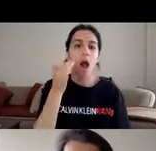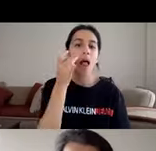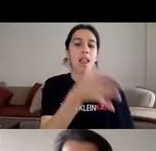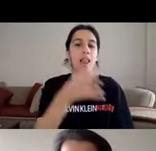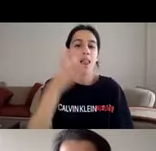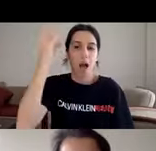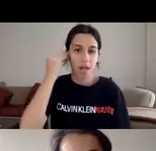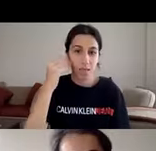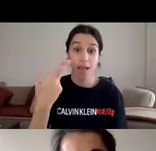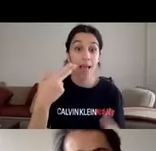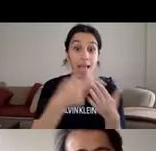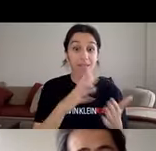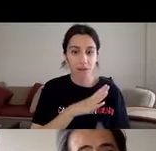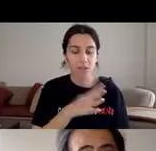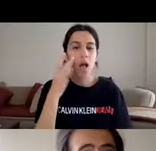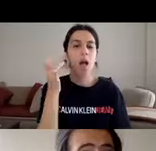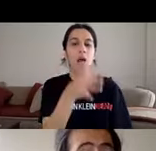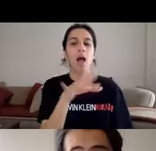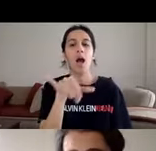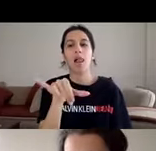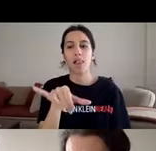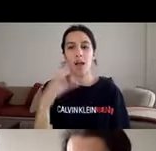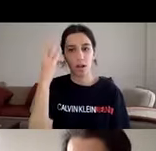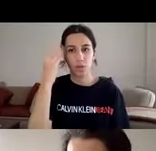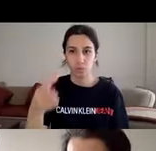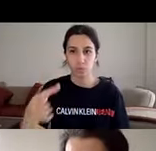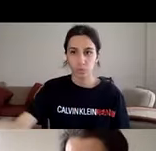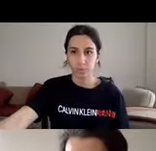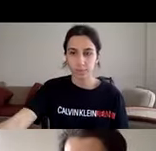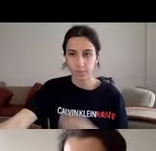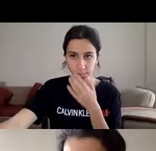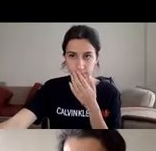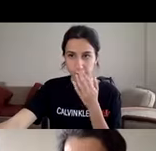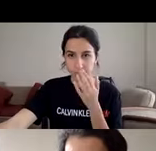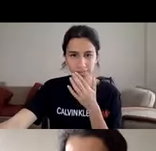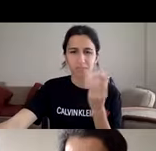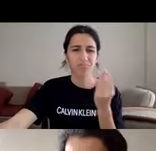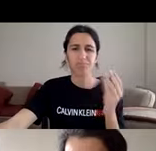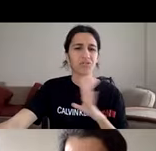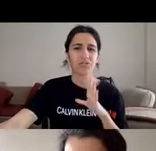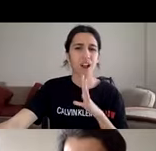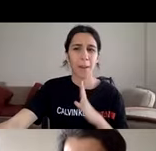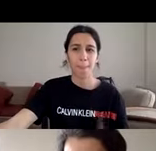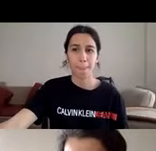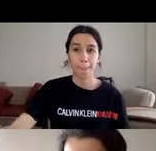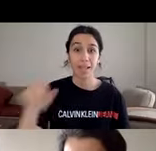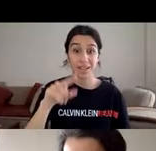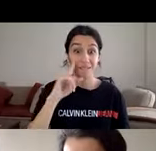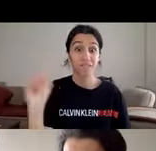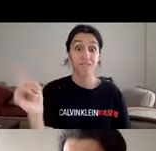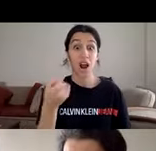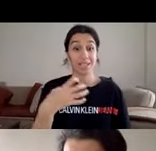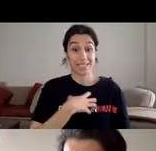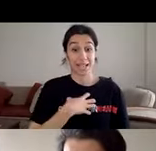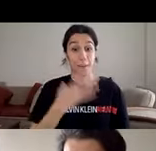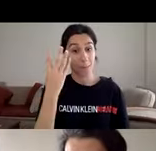Etiket varsa onu da görmek mümkün. Böyle olanaklar sağlayan tamamlayıcı birçok araç var. Yeter ki siz bu konuda farkındalık sahibi olun.